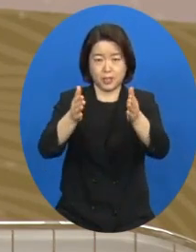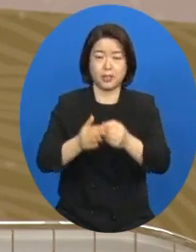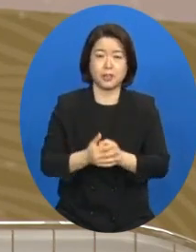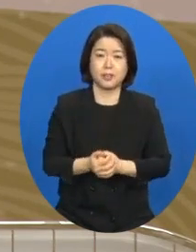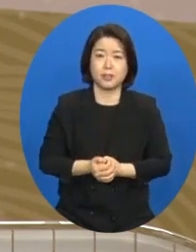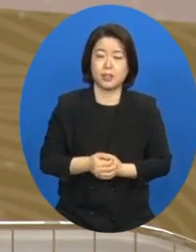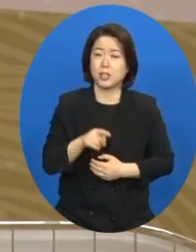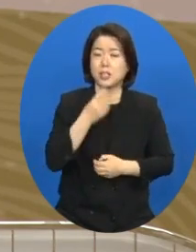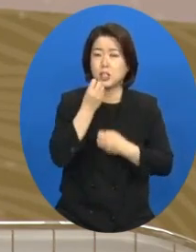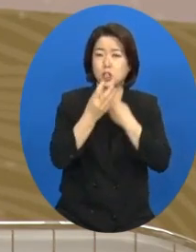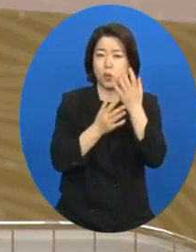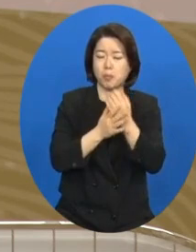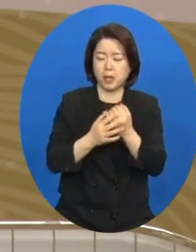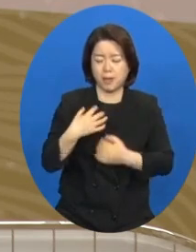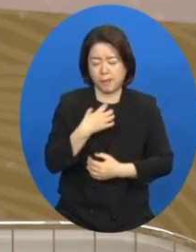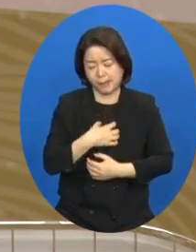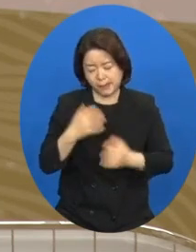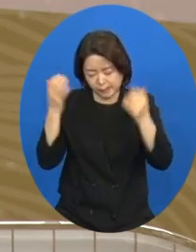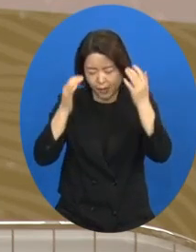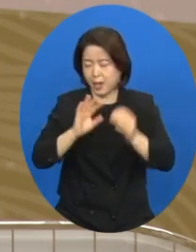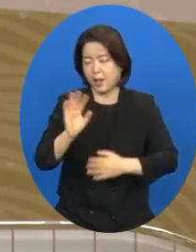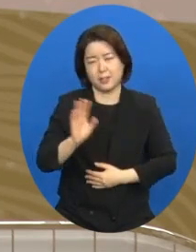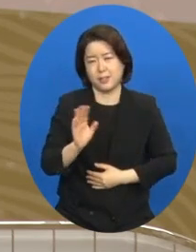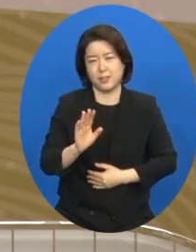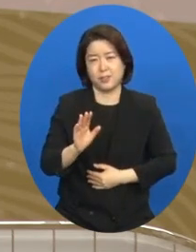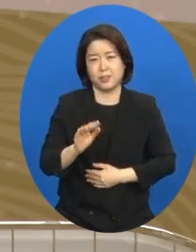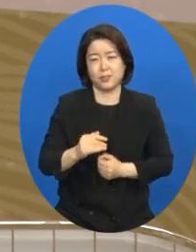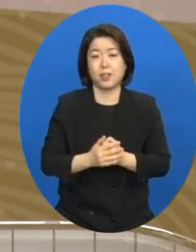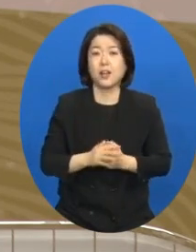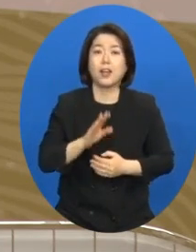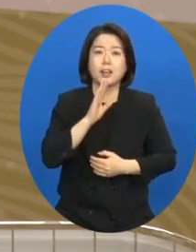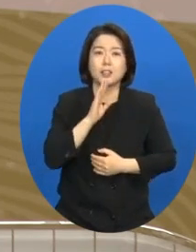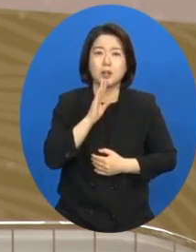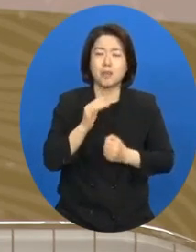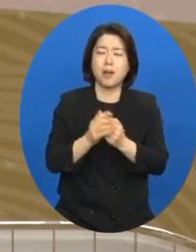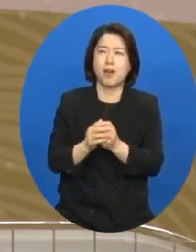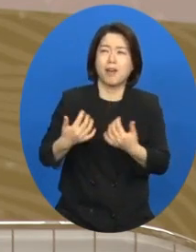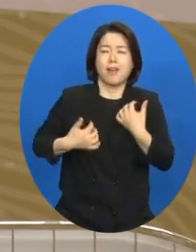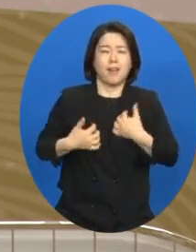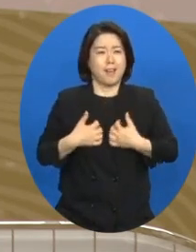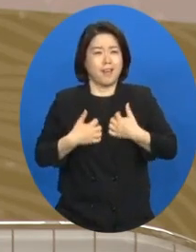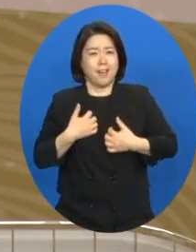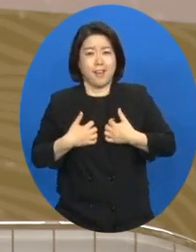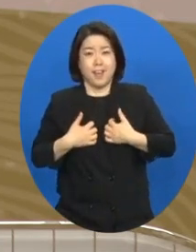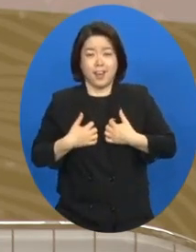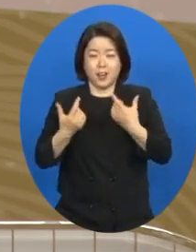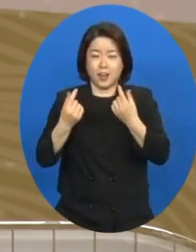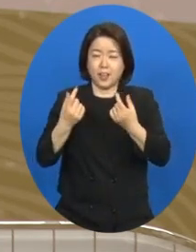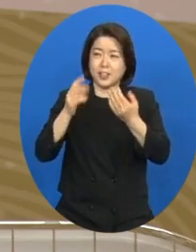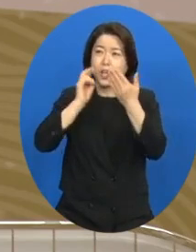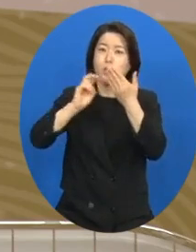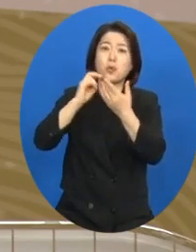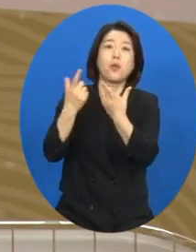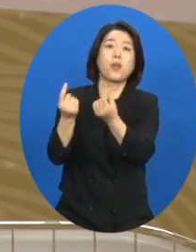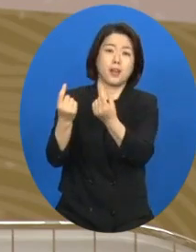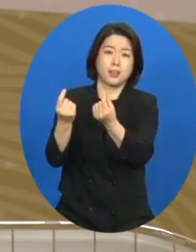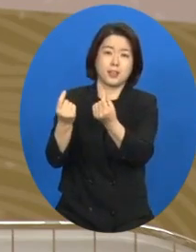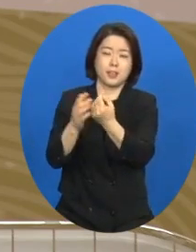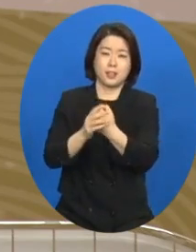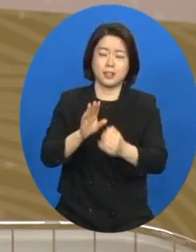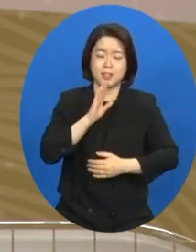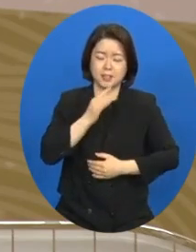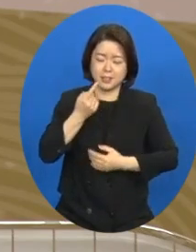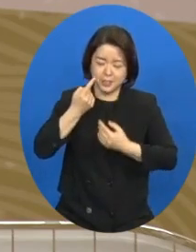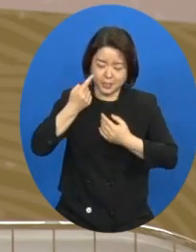이 고백은 고통스러운 고백이 아닙니다 통을 환희에 넘치는 노래에요 이제 진짜 를 발견한